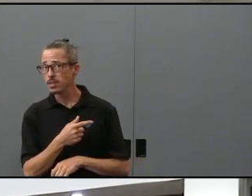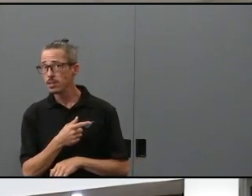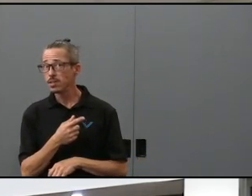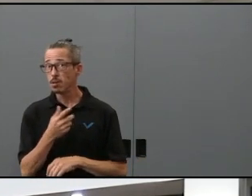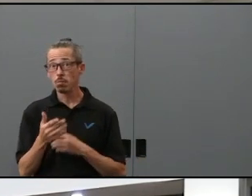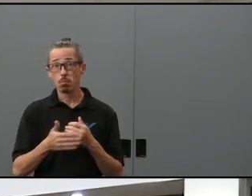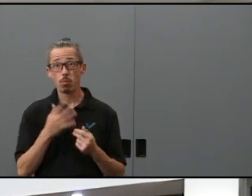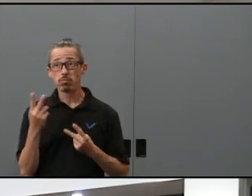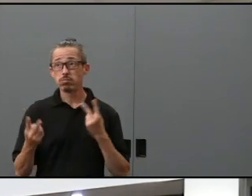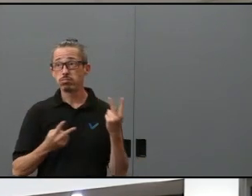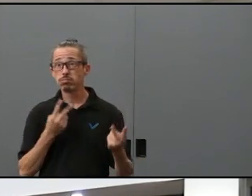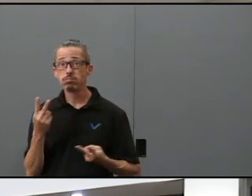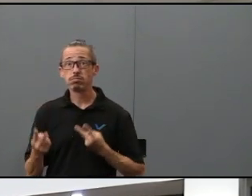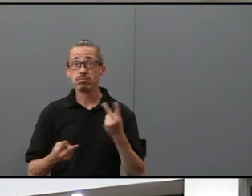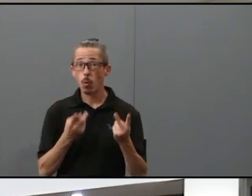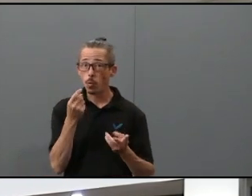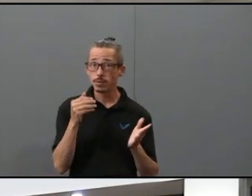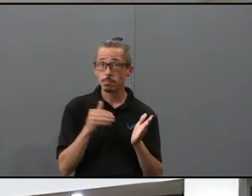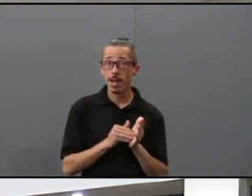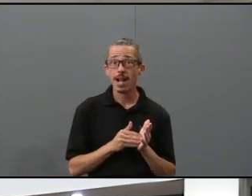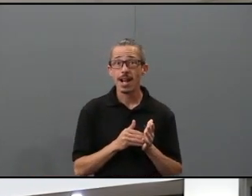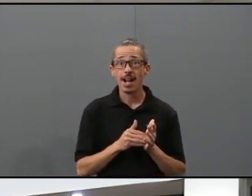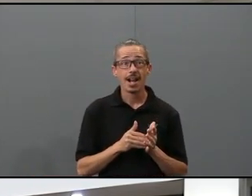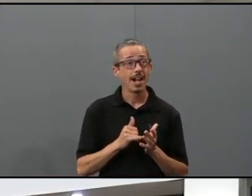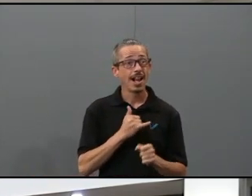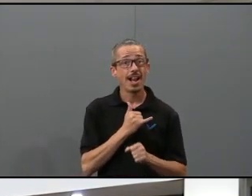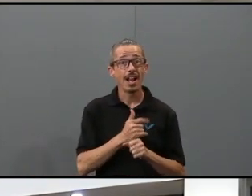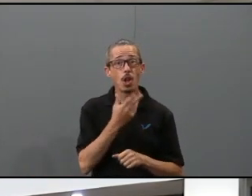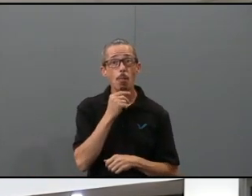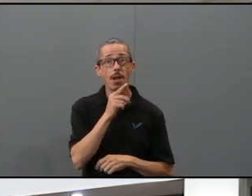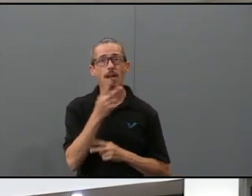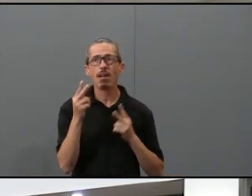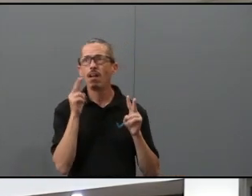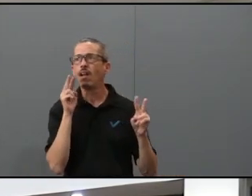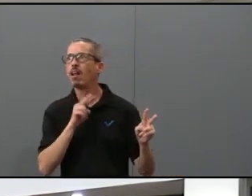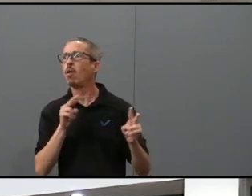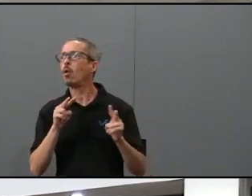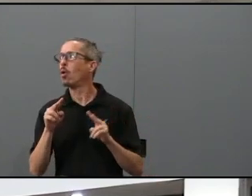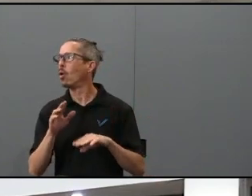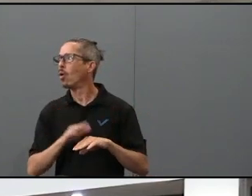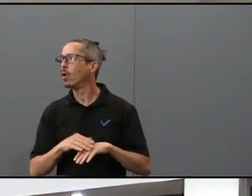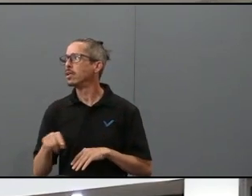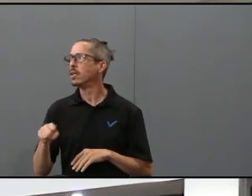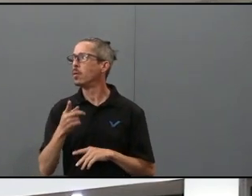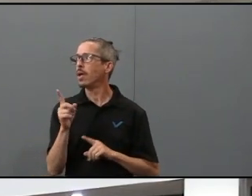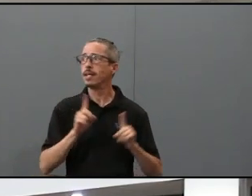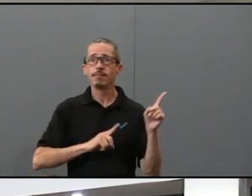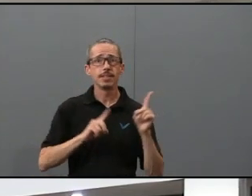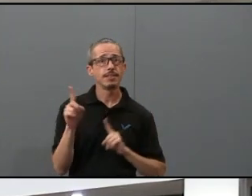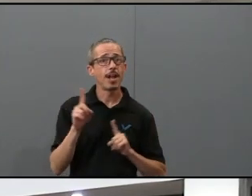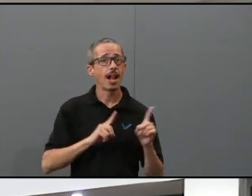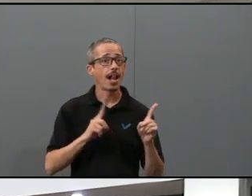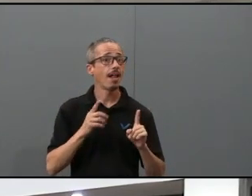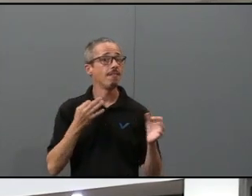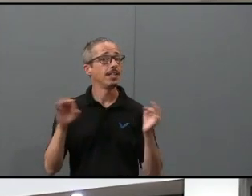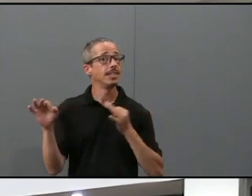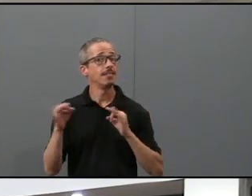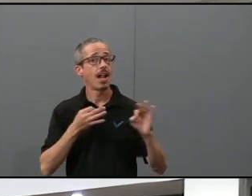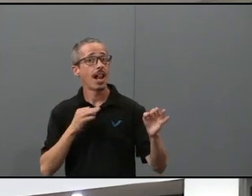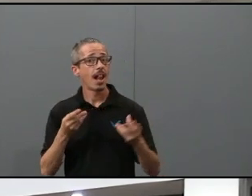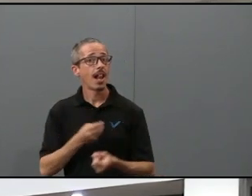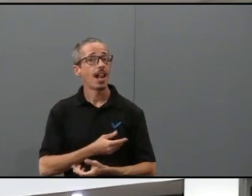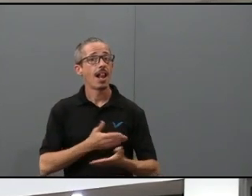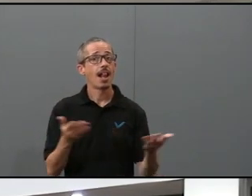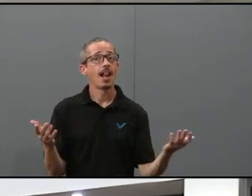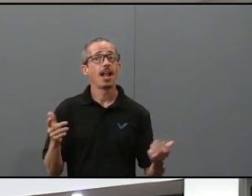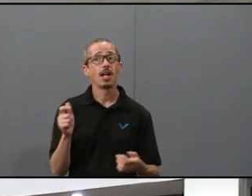personnes qui sont venu sur l'île le belle autant découvrir ce que le le festival avait à leur offrir que de